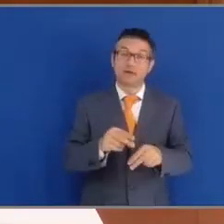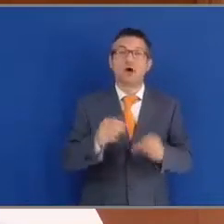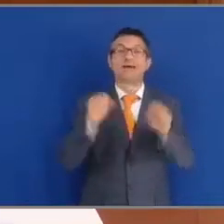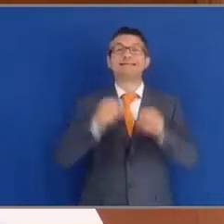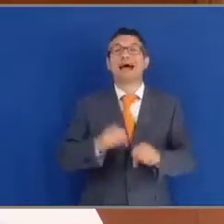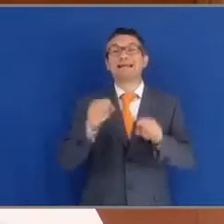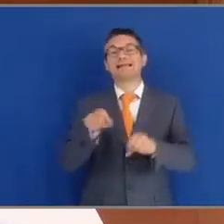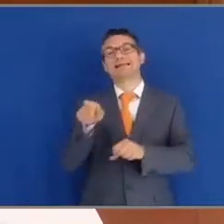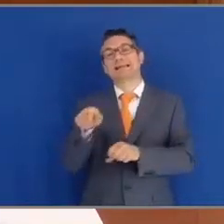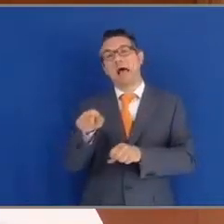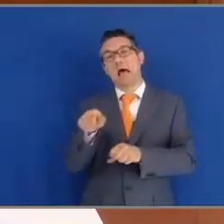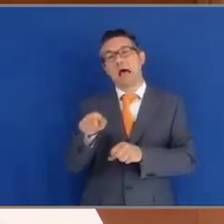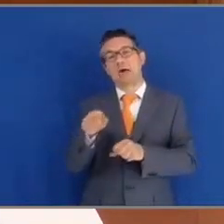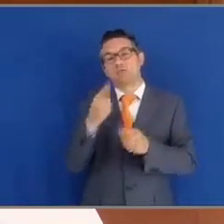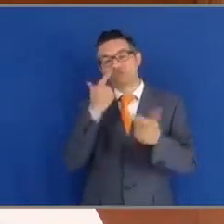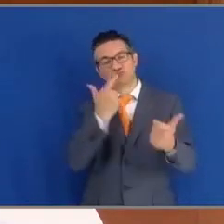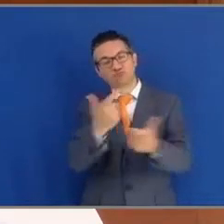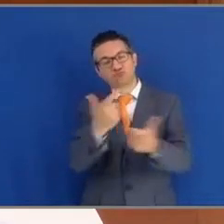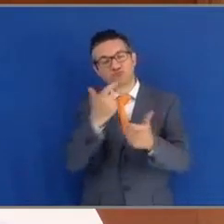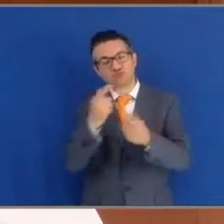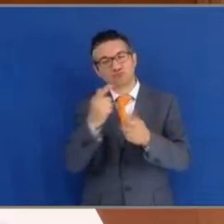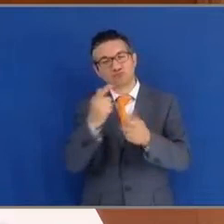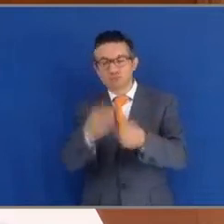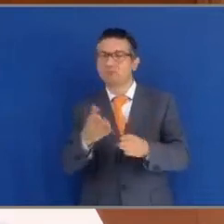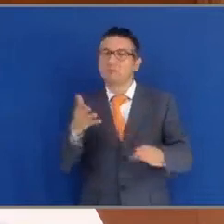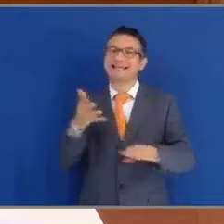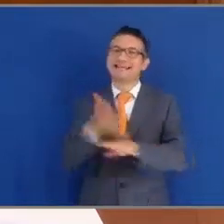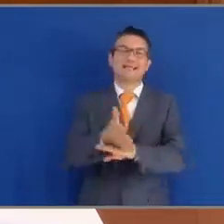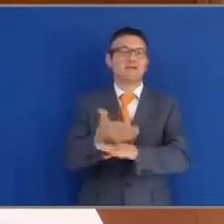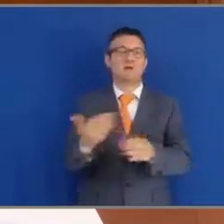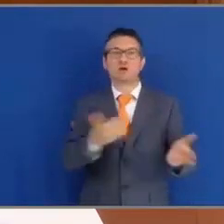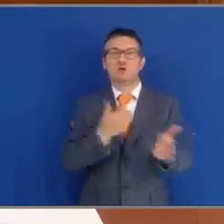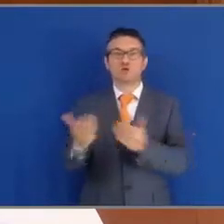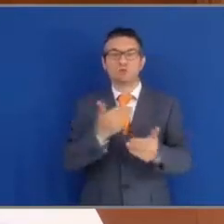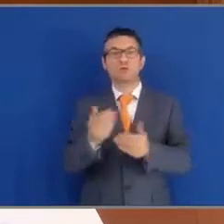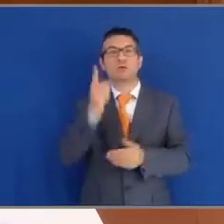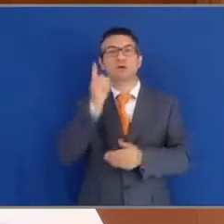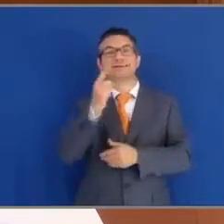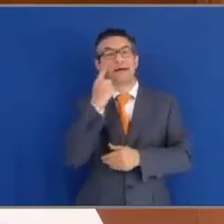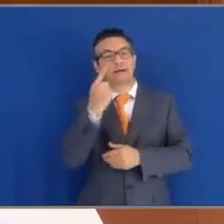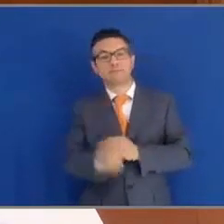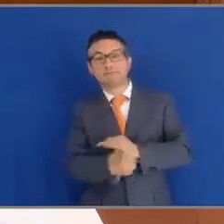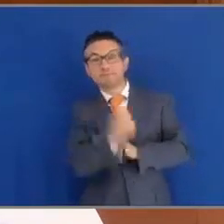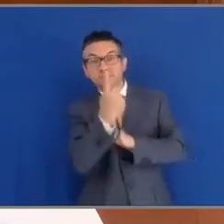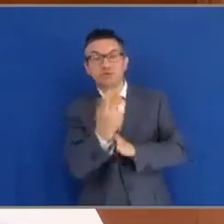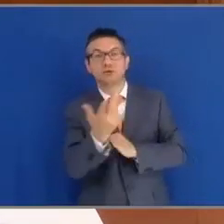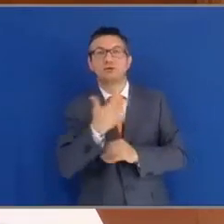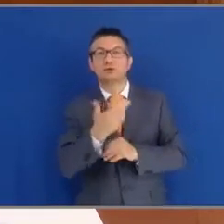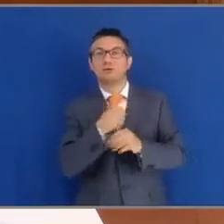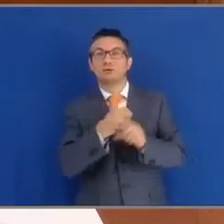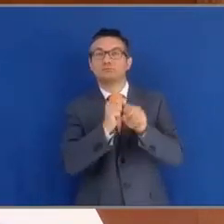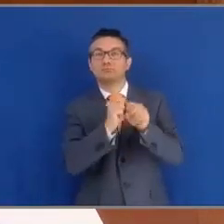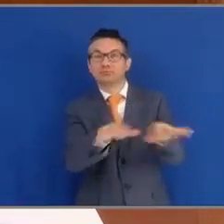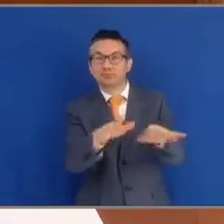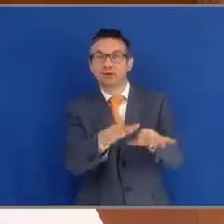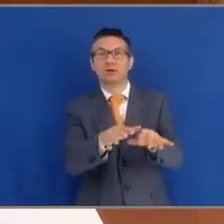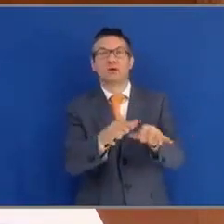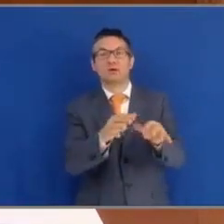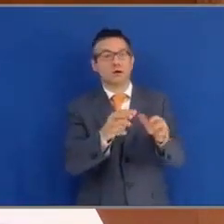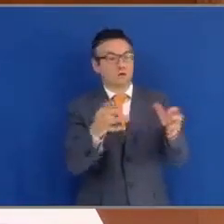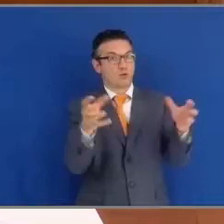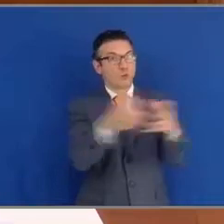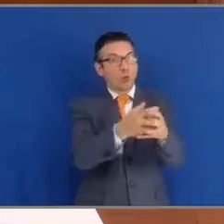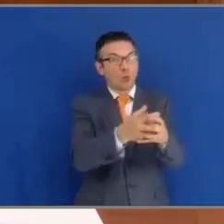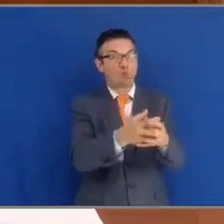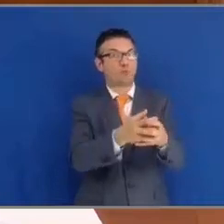che è sempre vigile e attento ad intervenire lì dove c'è il rischio del cluster o del focolaio che va